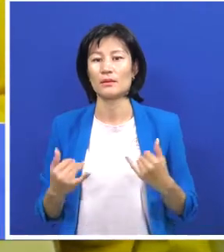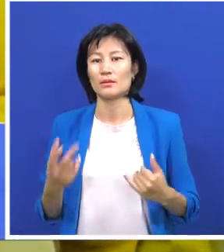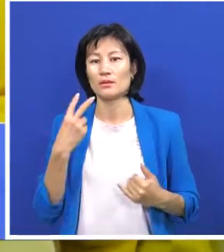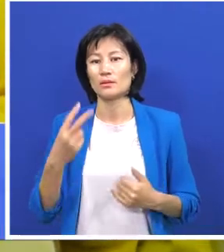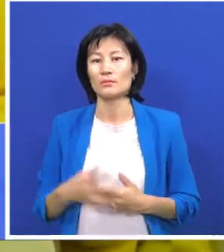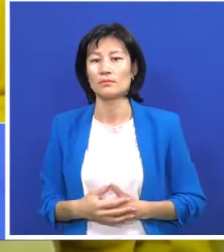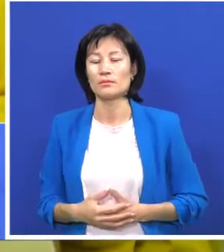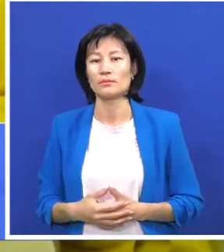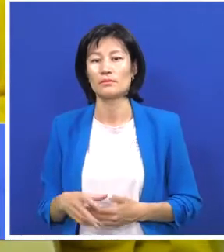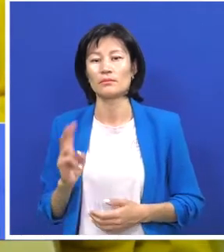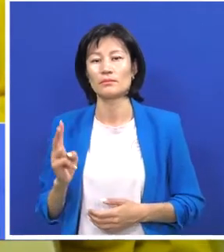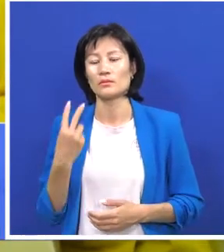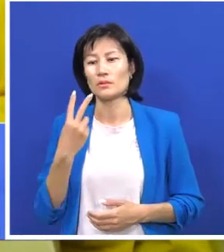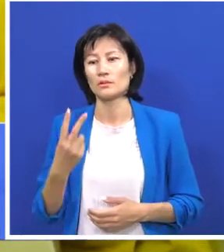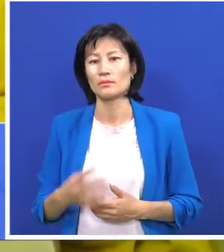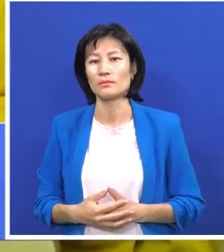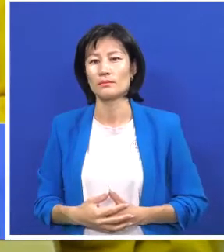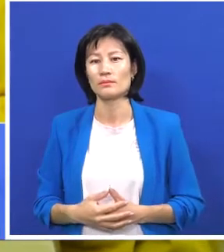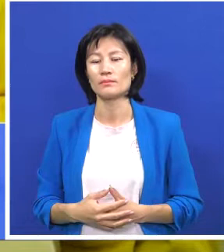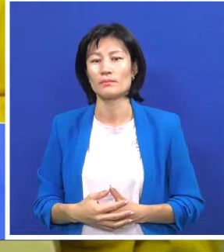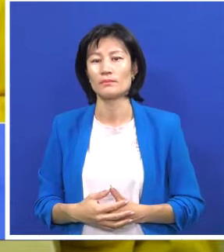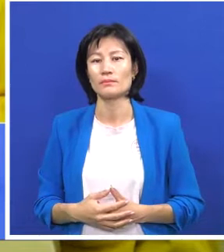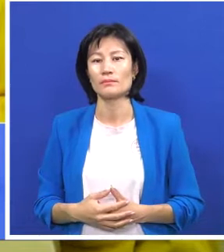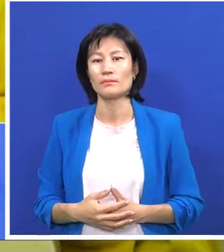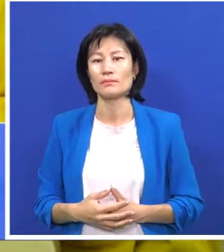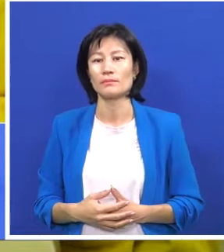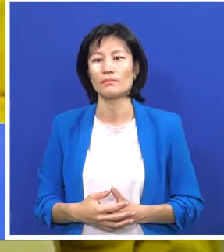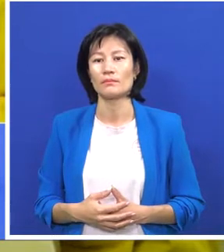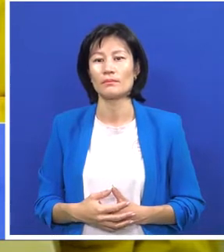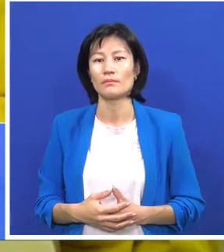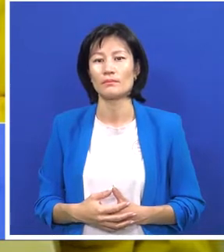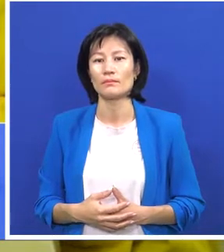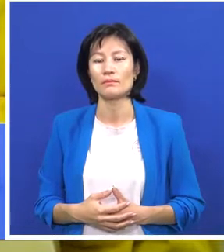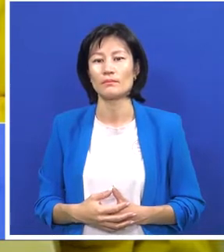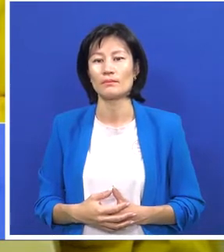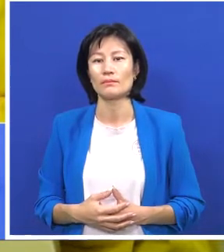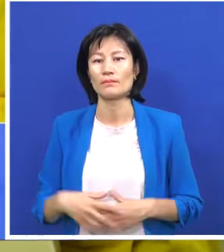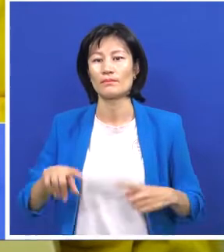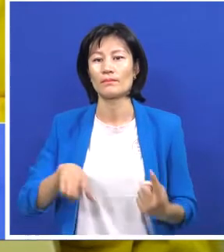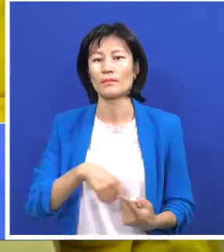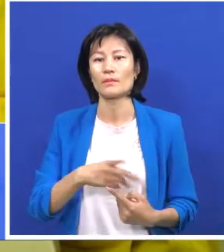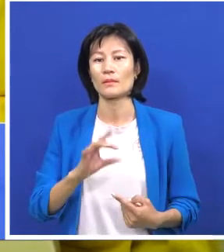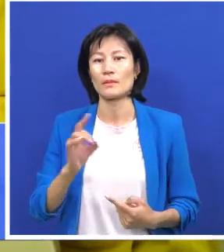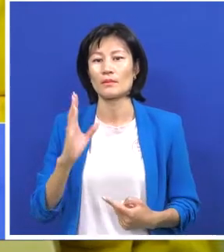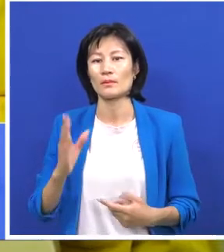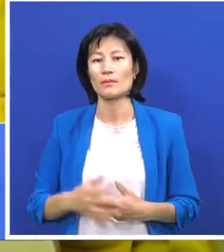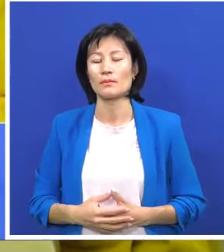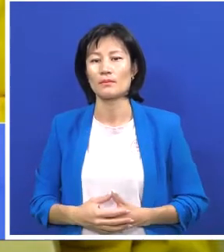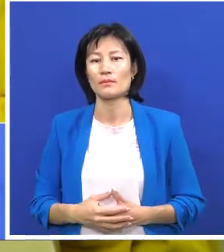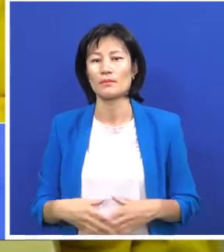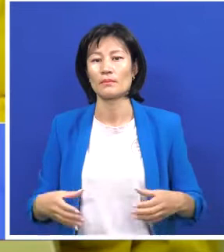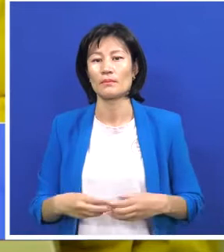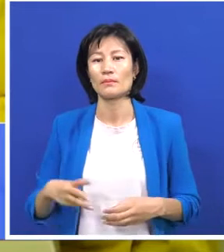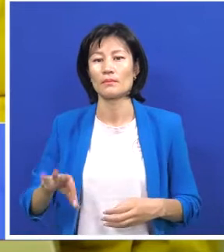кім арыз жазды? Көрсетші көрейін мен. Кім айтты арыз деп сізге? Онда немене келді? Жоқ, біреу айтты ма не? Жоқ, сен жеке кәсіп көрген, немене басып кіресің келді? Мобильный топ